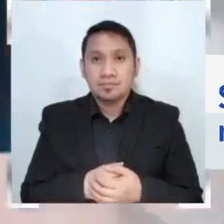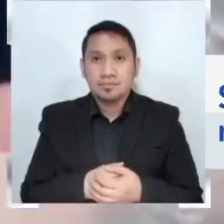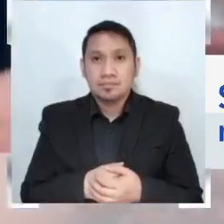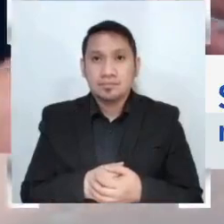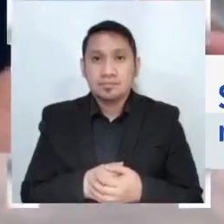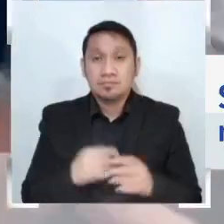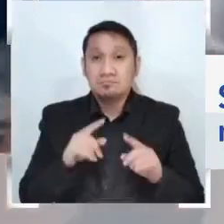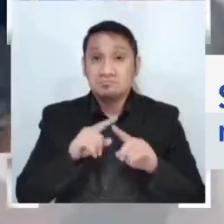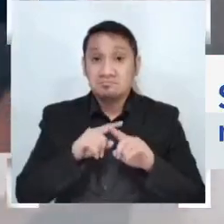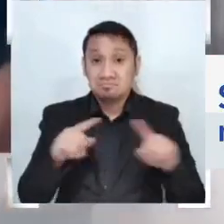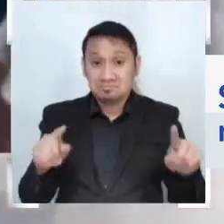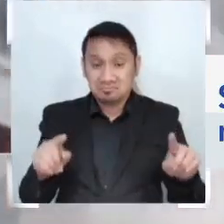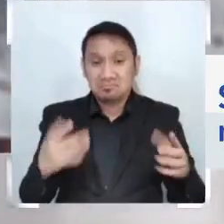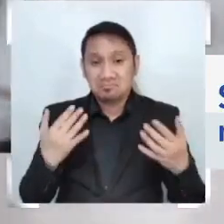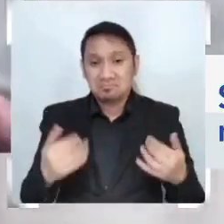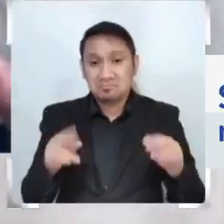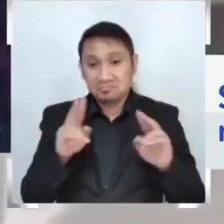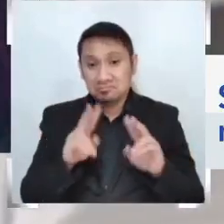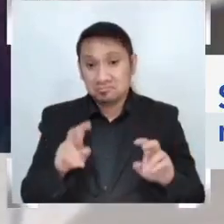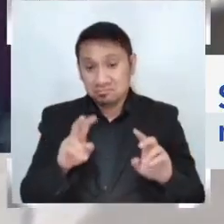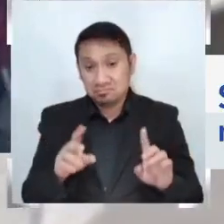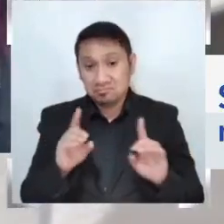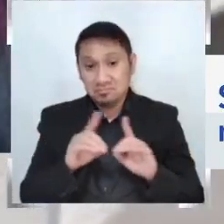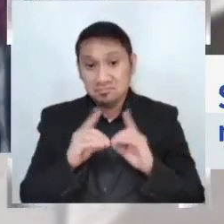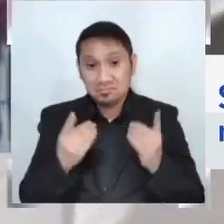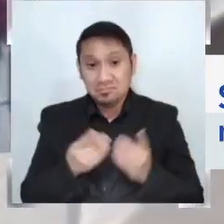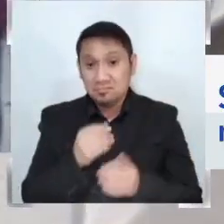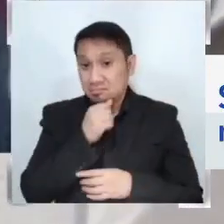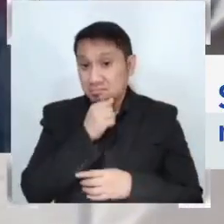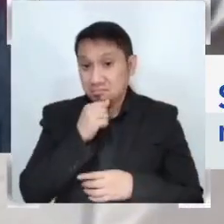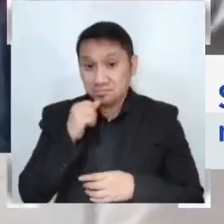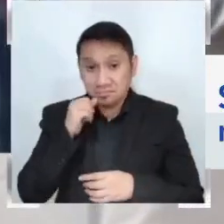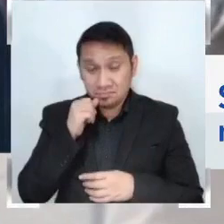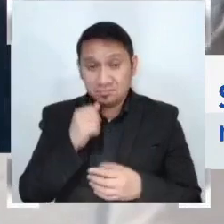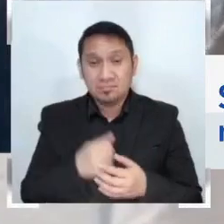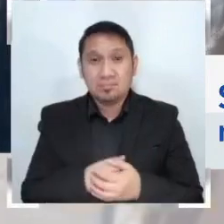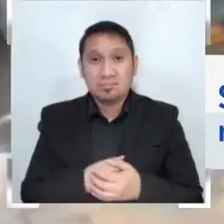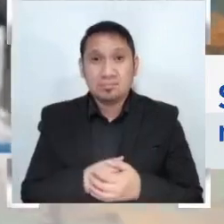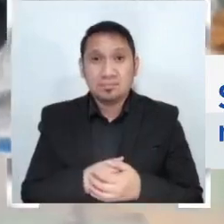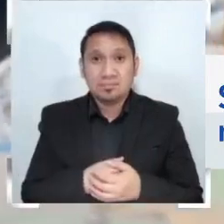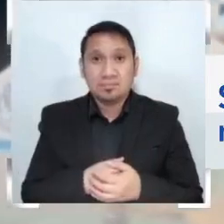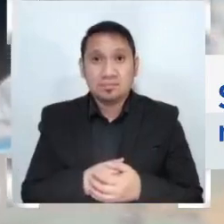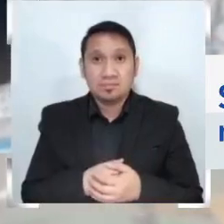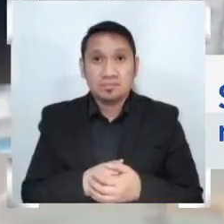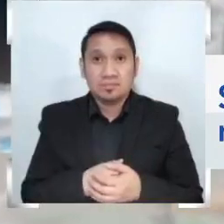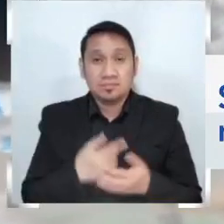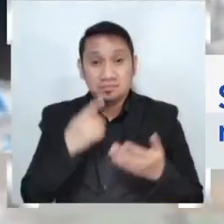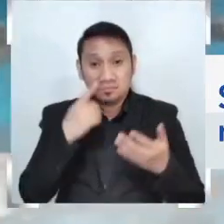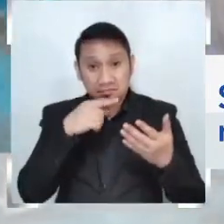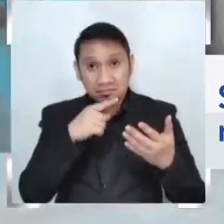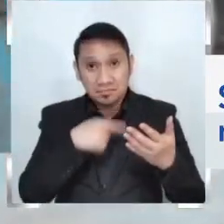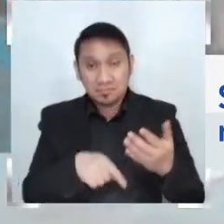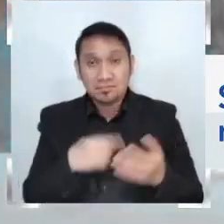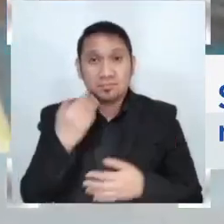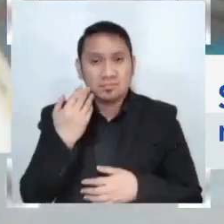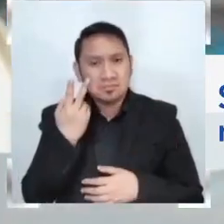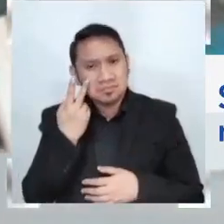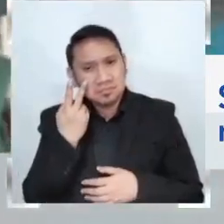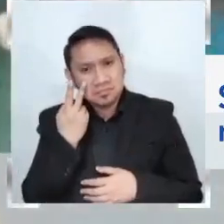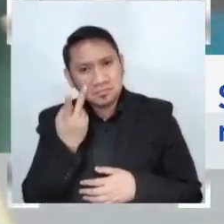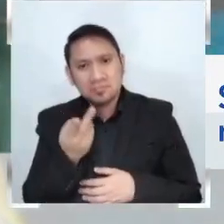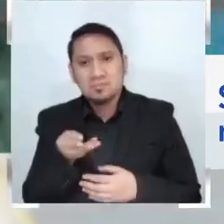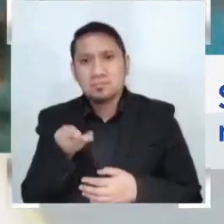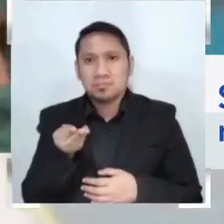na mag-inspeksyon ng Department of Agriculture at Sugar Regulatory Administration kanina, kapansin-pansin raw na kumonti na